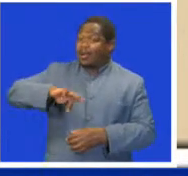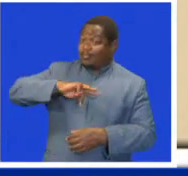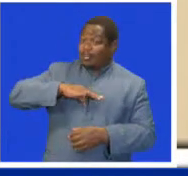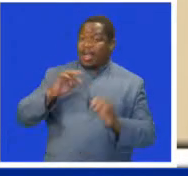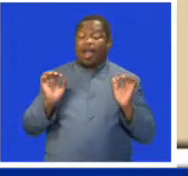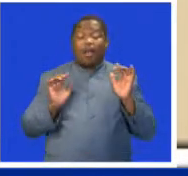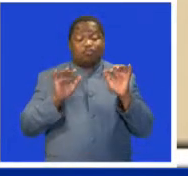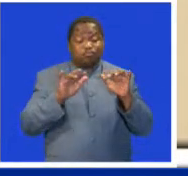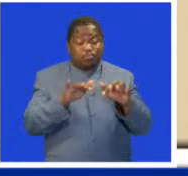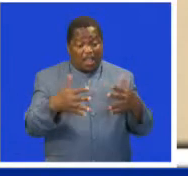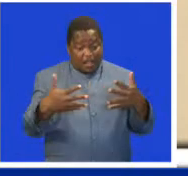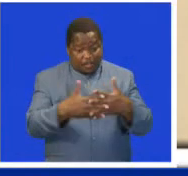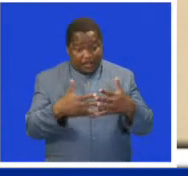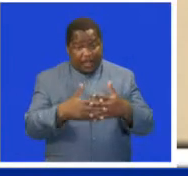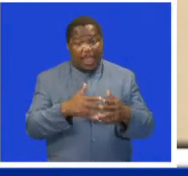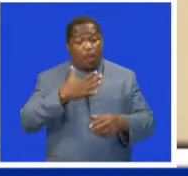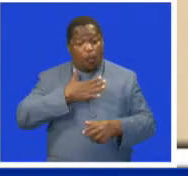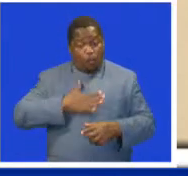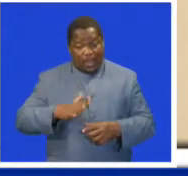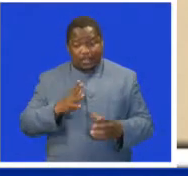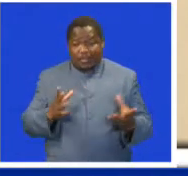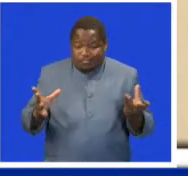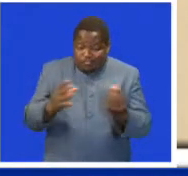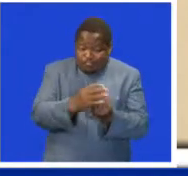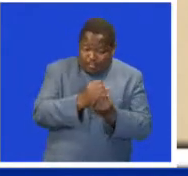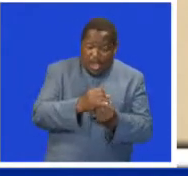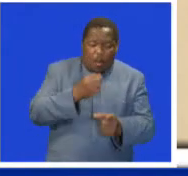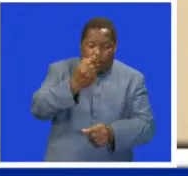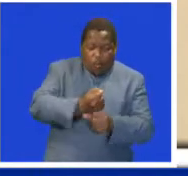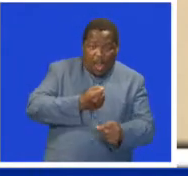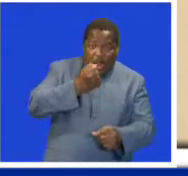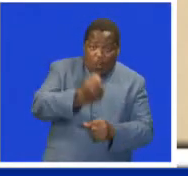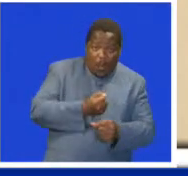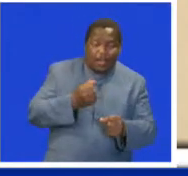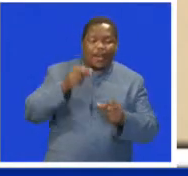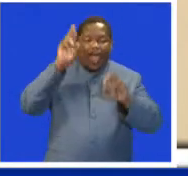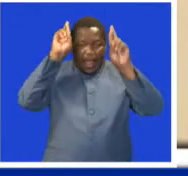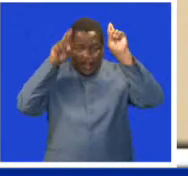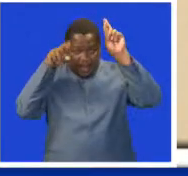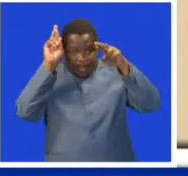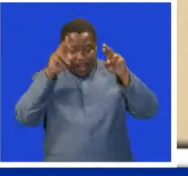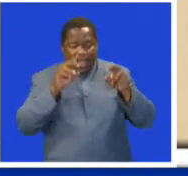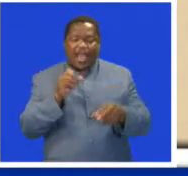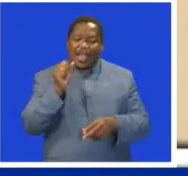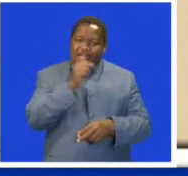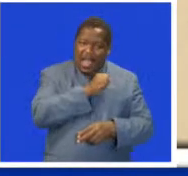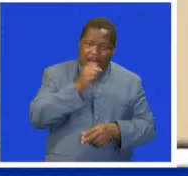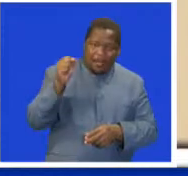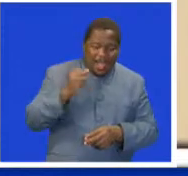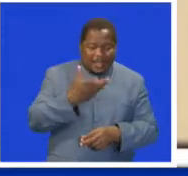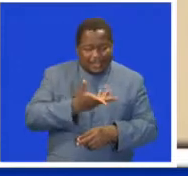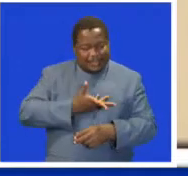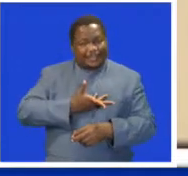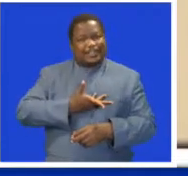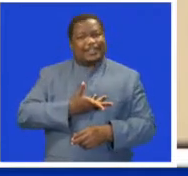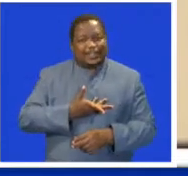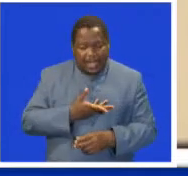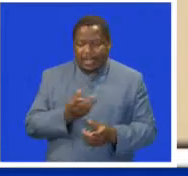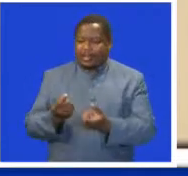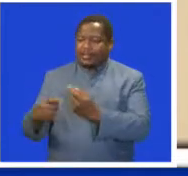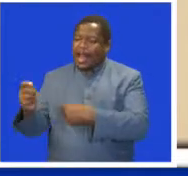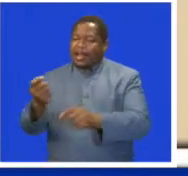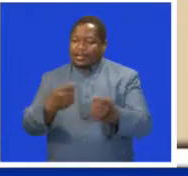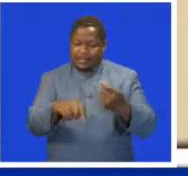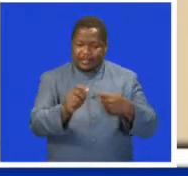kwekuthi ekugcineni kwawo konke sikhone ukuthi sikhicide bologwaja labangule quality lefunwa kule makethe phinze futhi